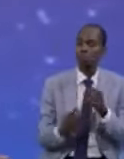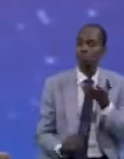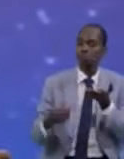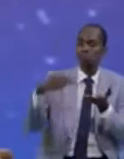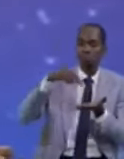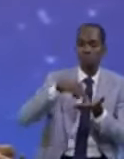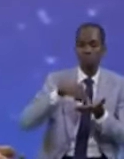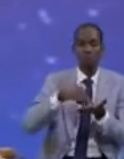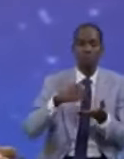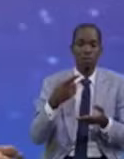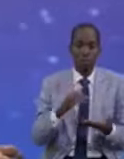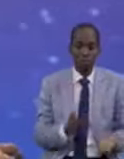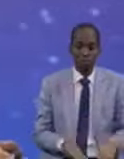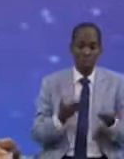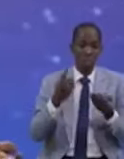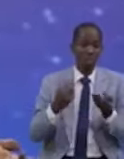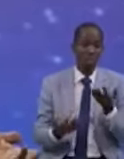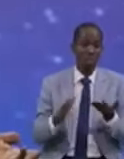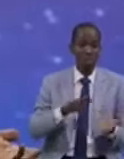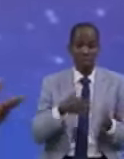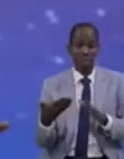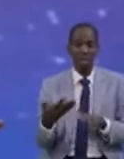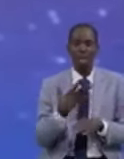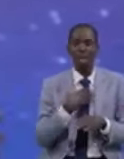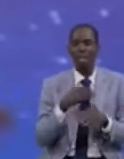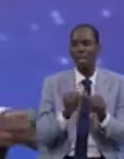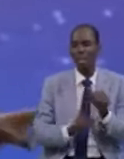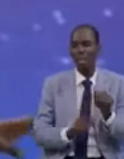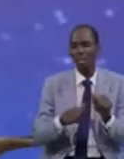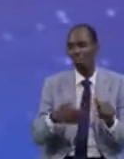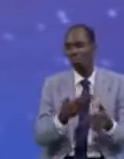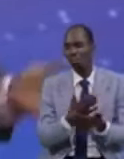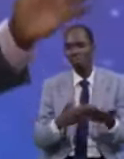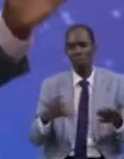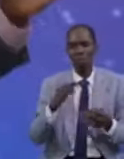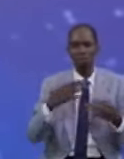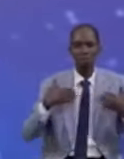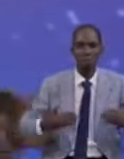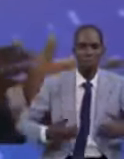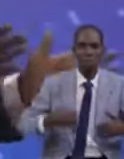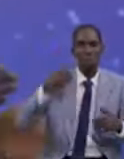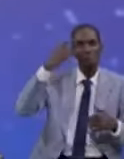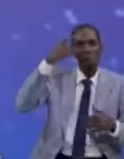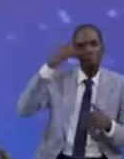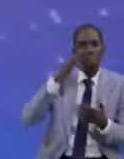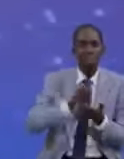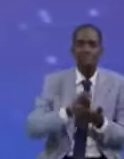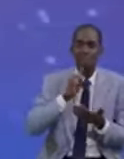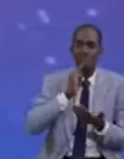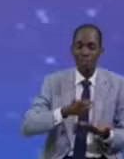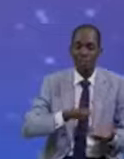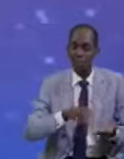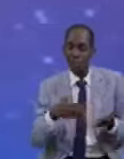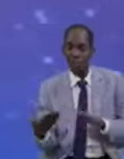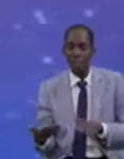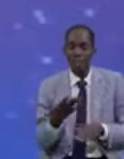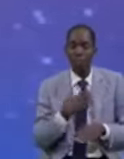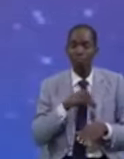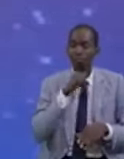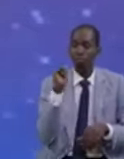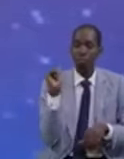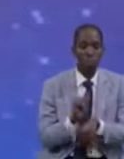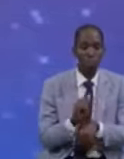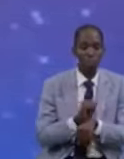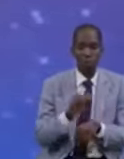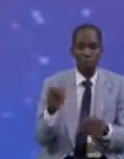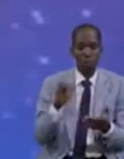c'est une partie de ton cerveau une partie de l'intérieur est morte et ne fonctionne plus le